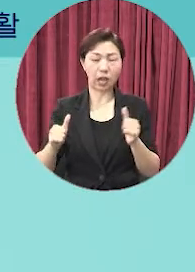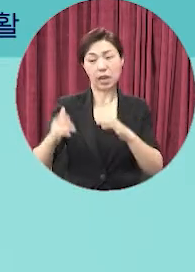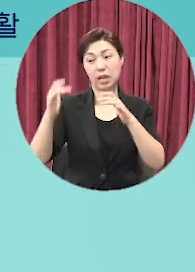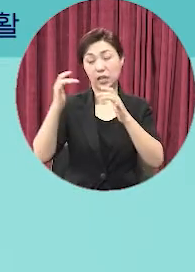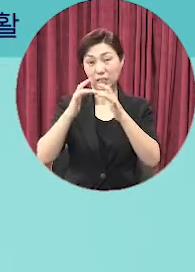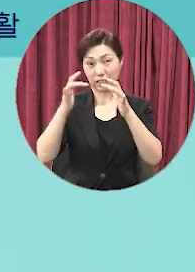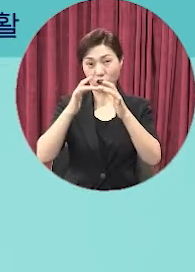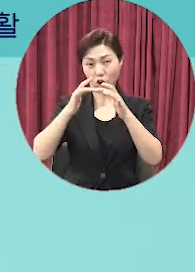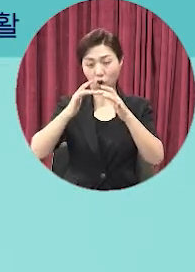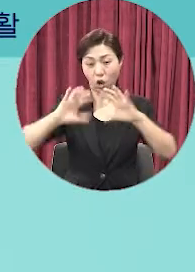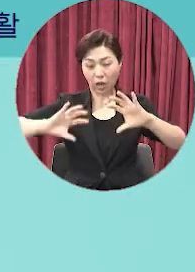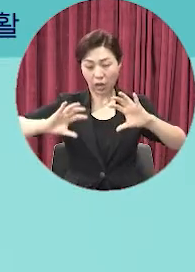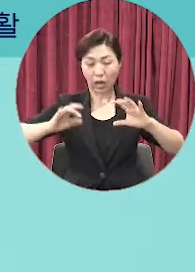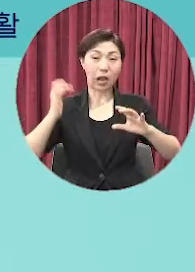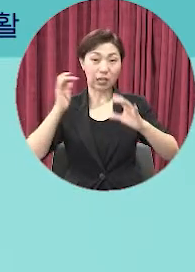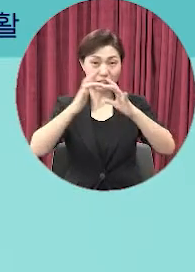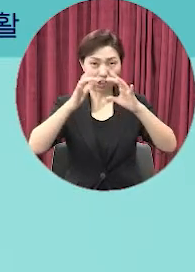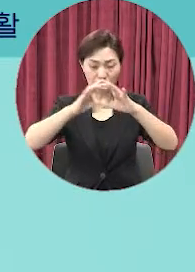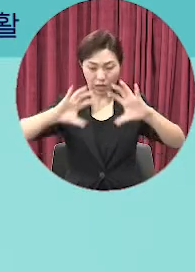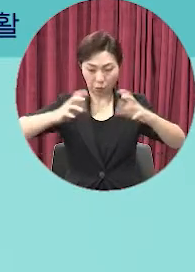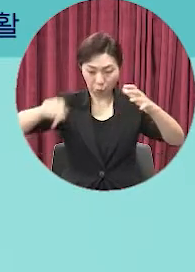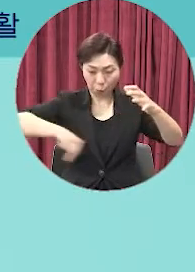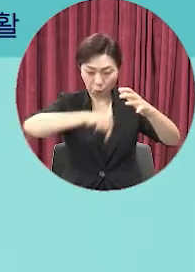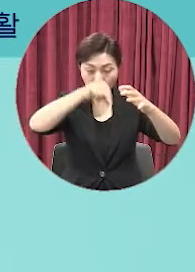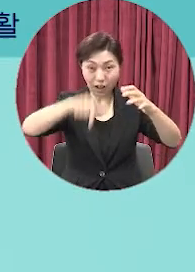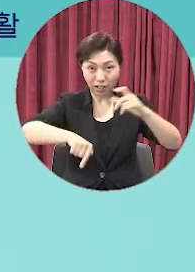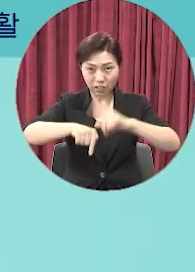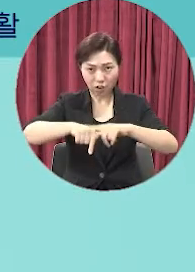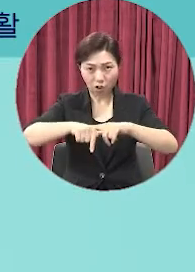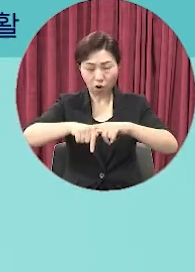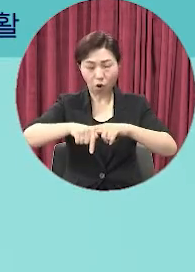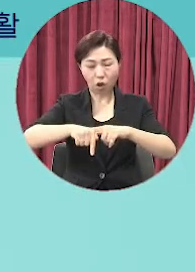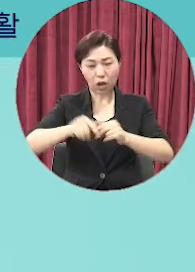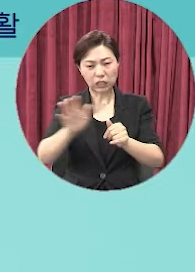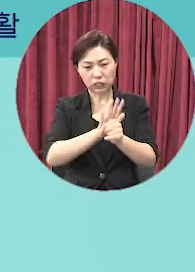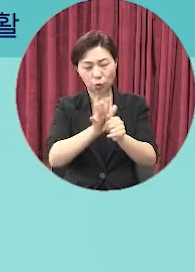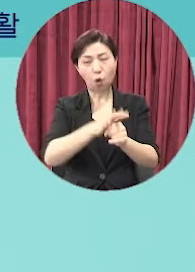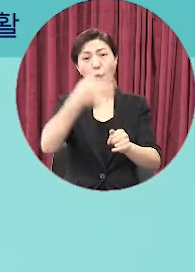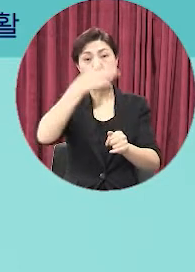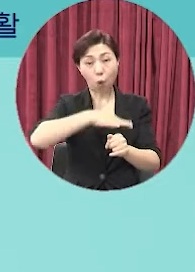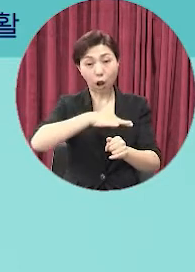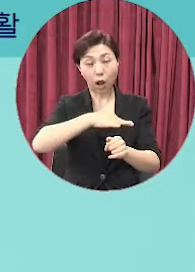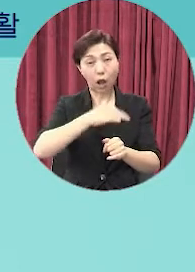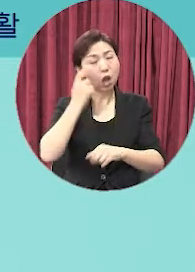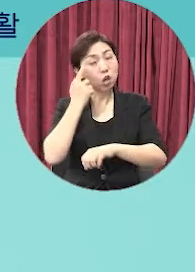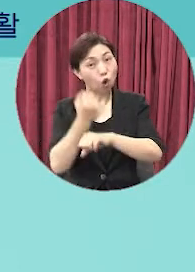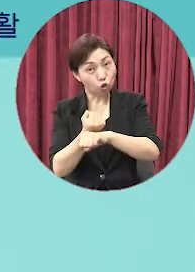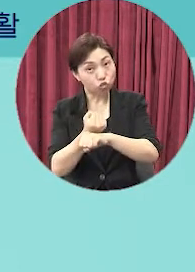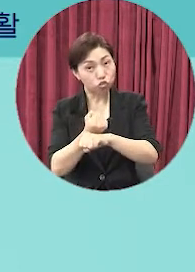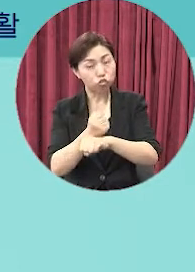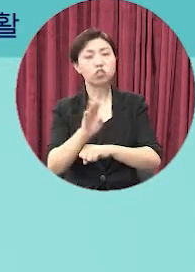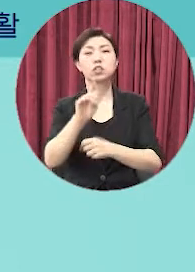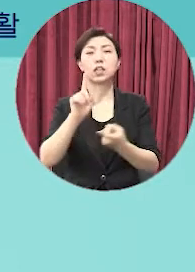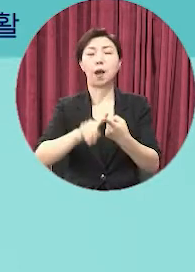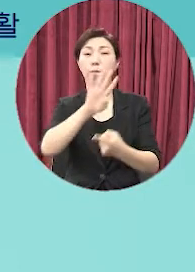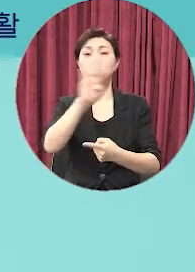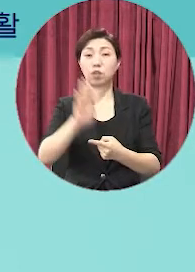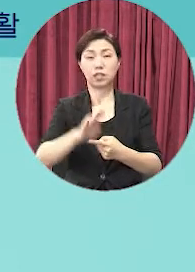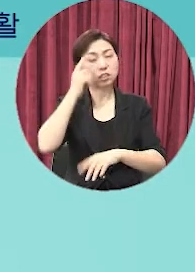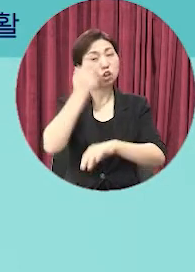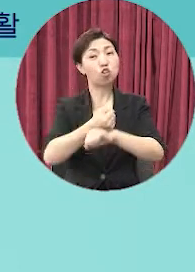그러한 텔레리해빌리테이션 적용해서 그 효과를 본 연구를 또 브라질에서도 보고한 바가 있습니다. 해외 여러 그 지침